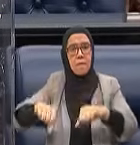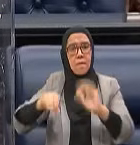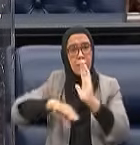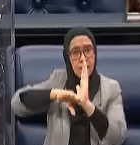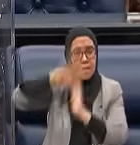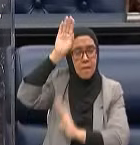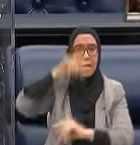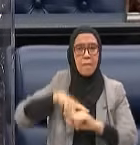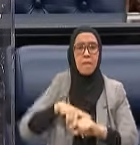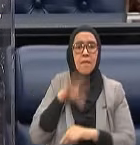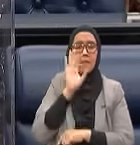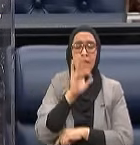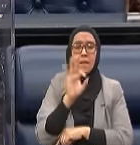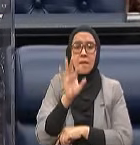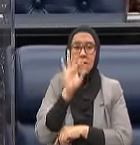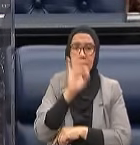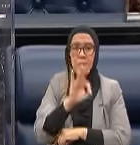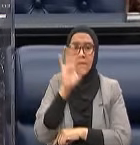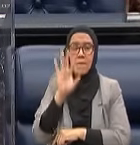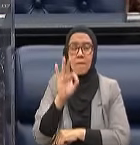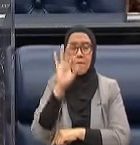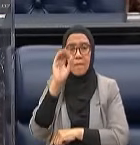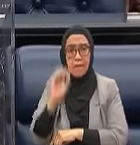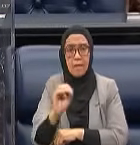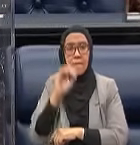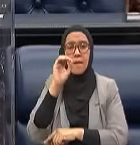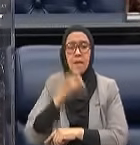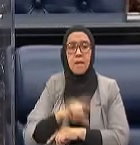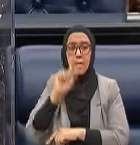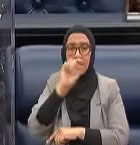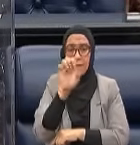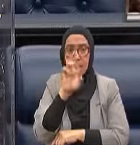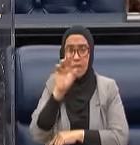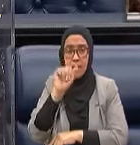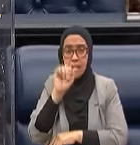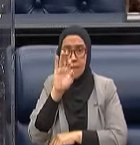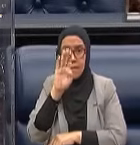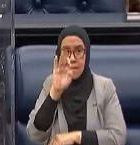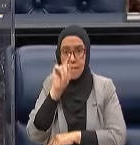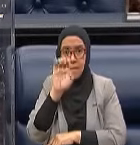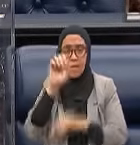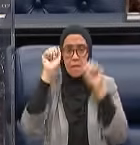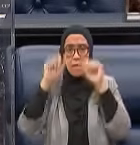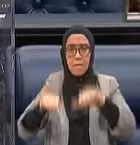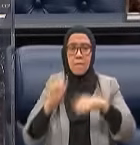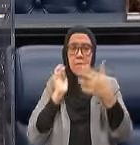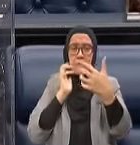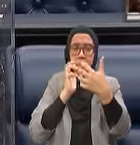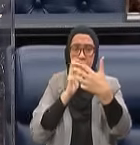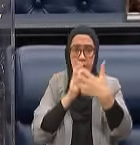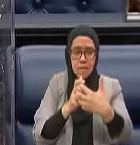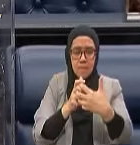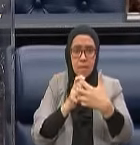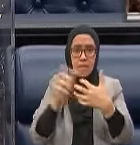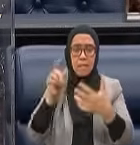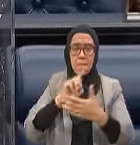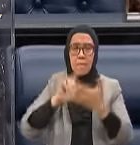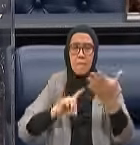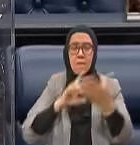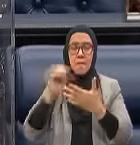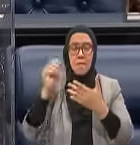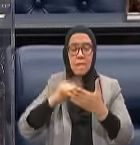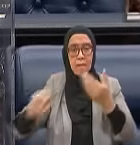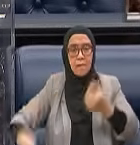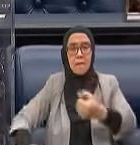terabyte Second to My prewedding di tadi Man illusion sport tetap kami Eko